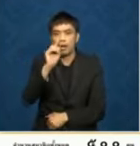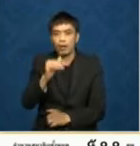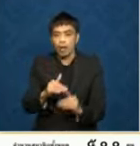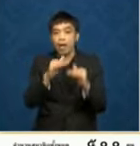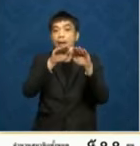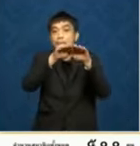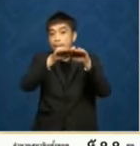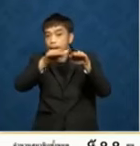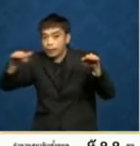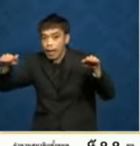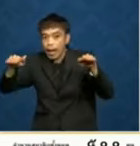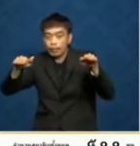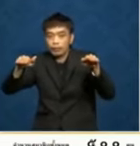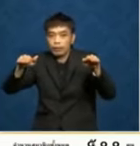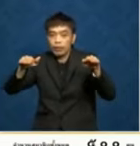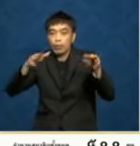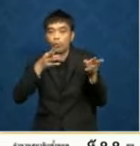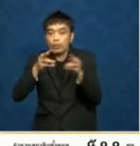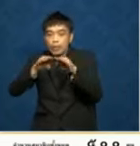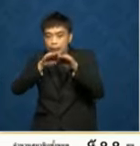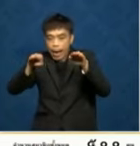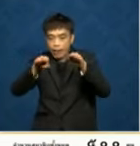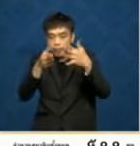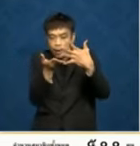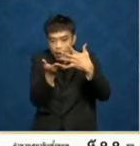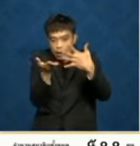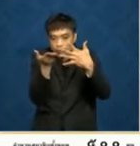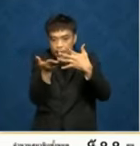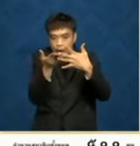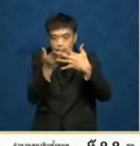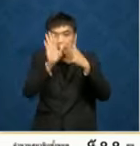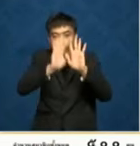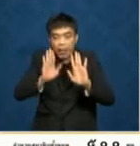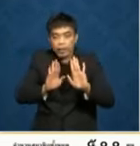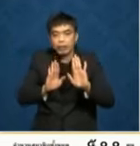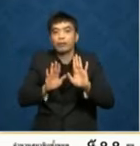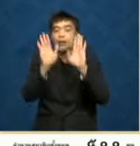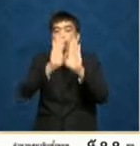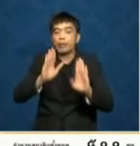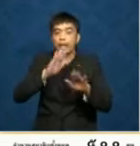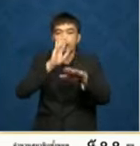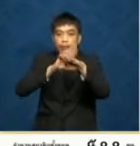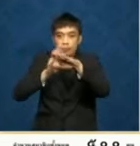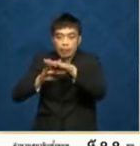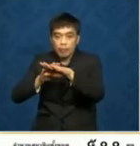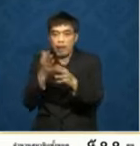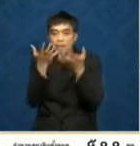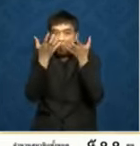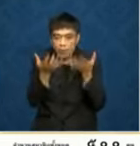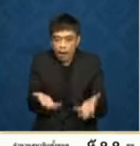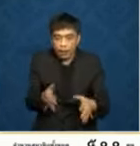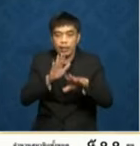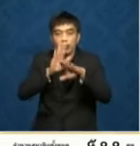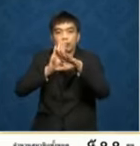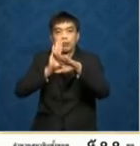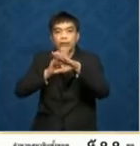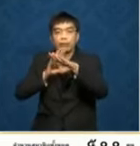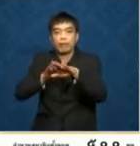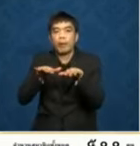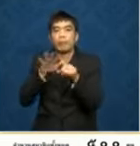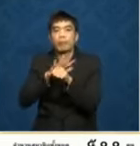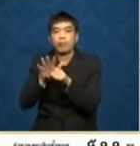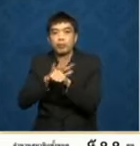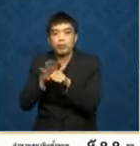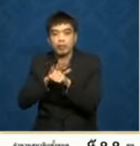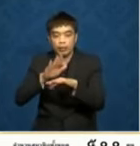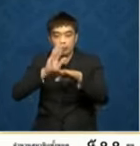ถฐานการแ่งระดับเตินภายวแบงจีระดับจะเตินอะไรบ้าง?ภายแบไหนที่เป็ระดับร้แดงที่สุด?ภายแบบไหนที่เป็ภายที่ระดั